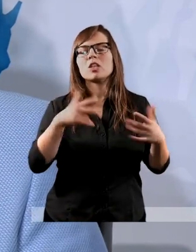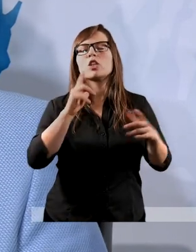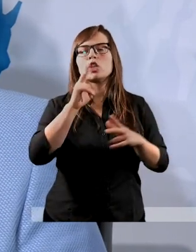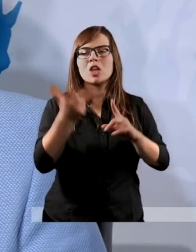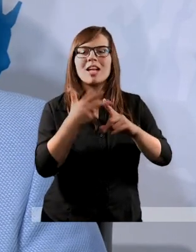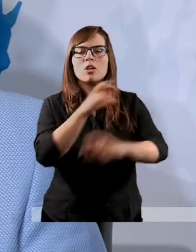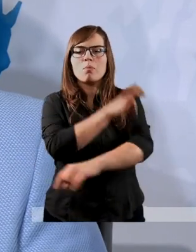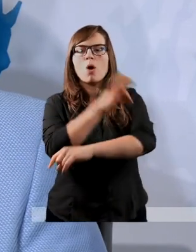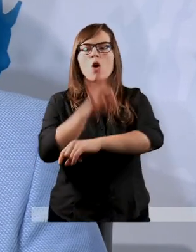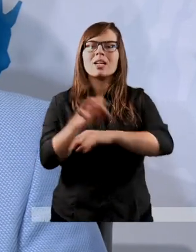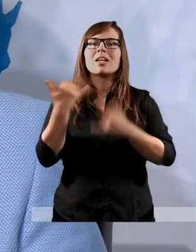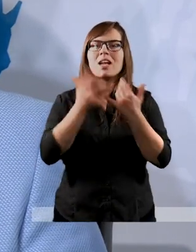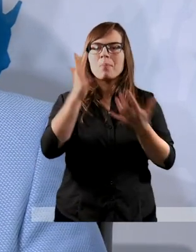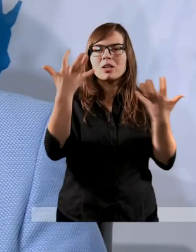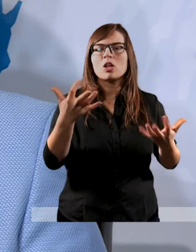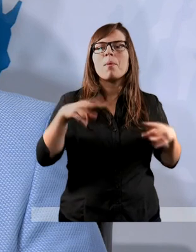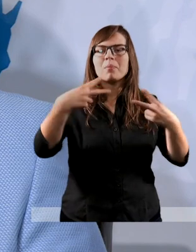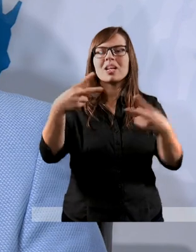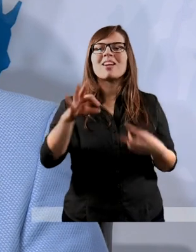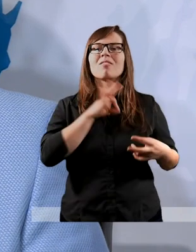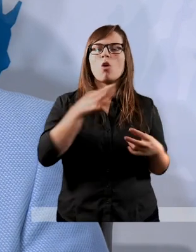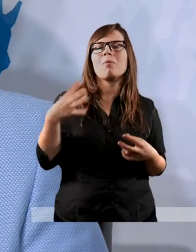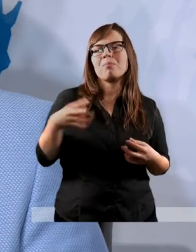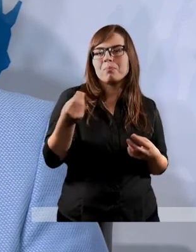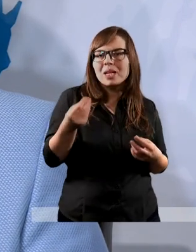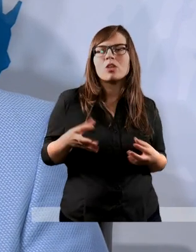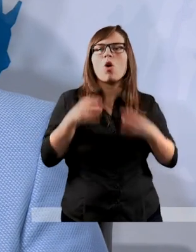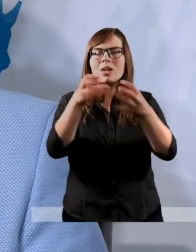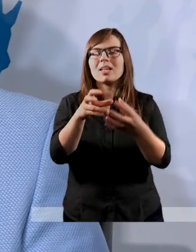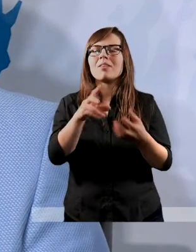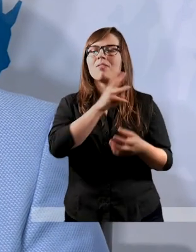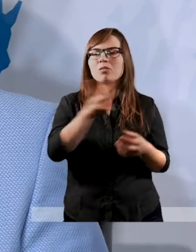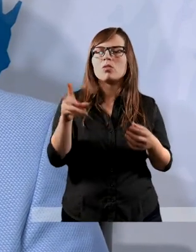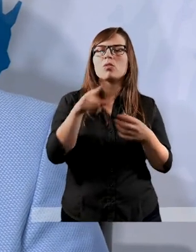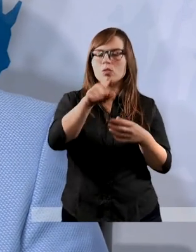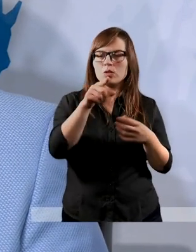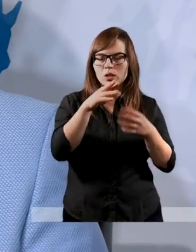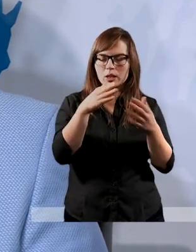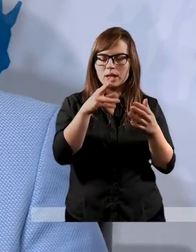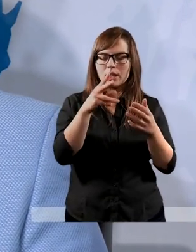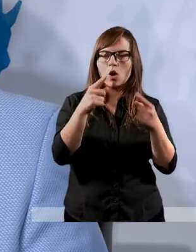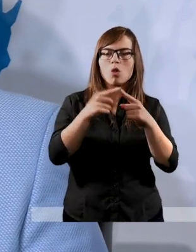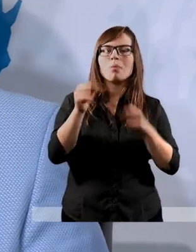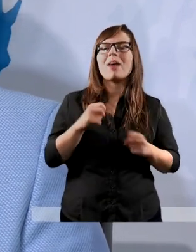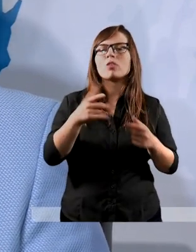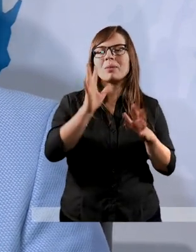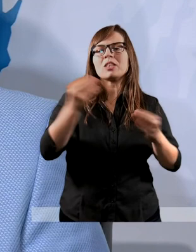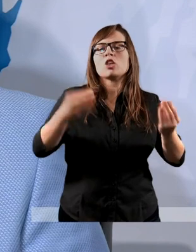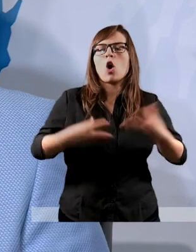trzeci projekt. Jeżeli będziesz chciał przekazać nam coś, sprawimy, że jeszcze bardziej Słowo Boże będzie się